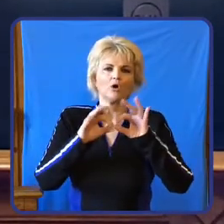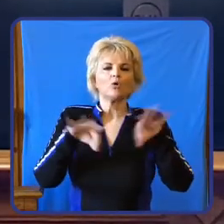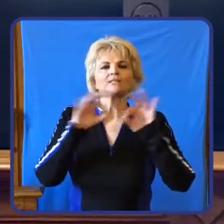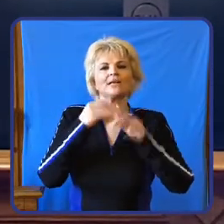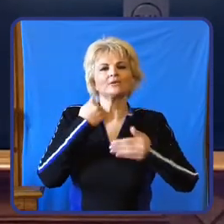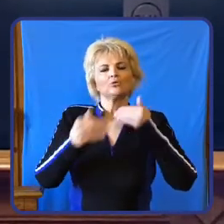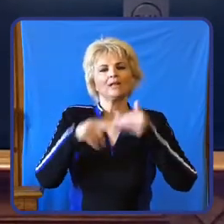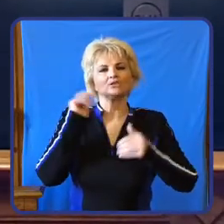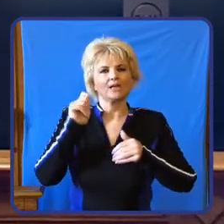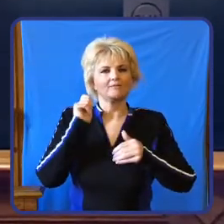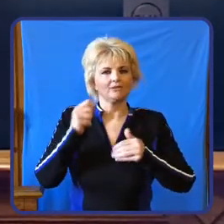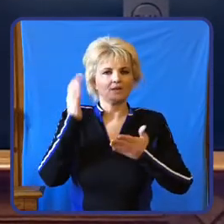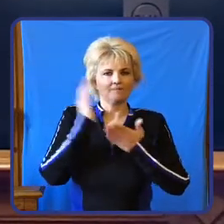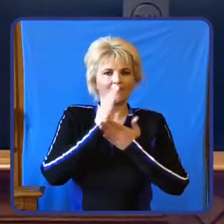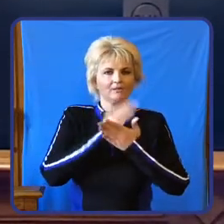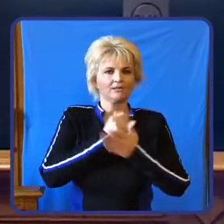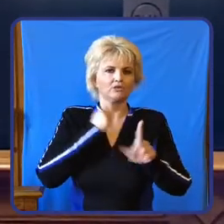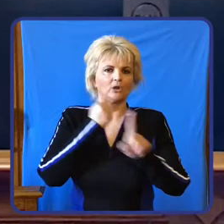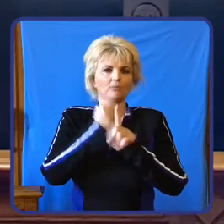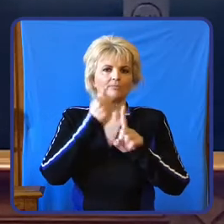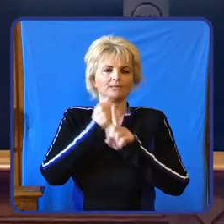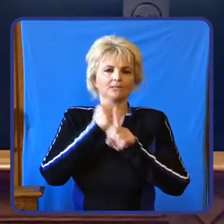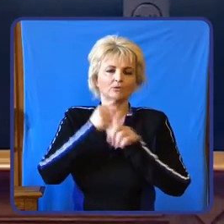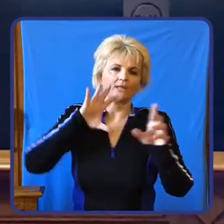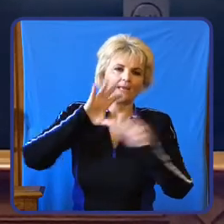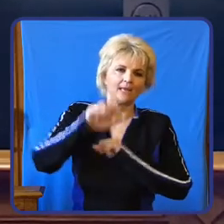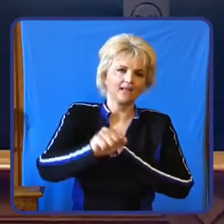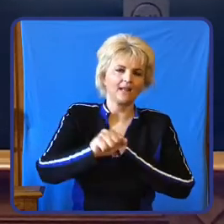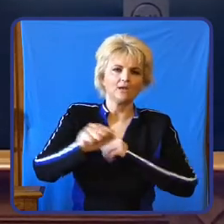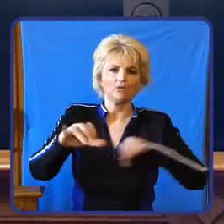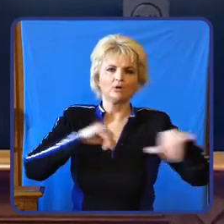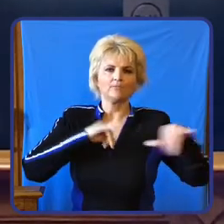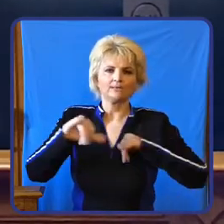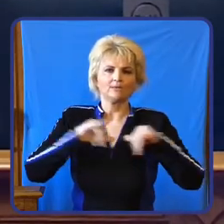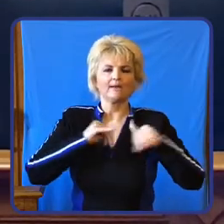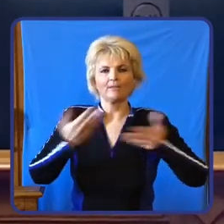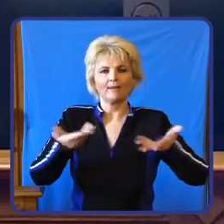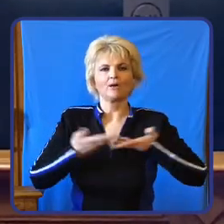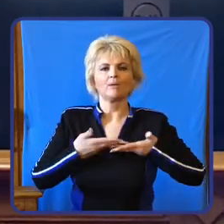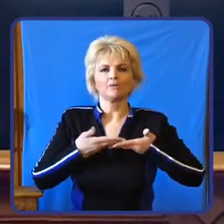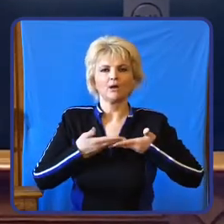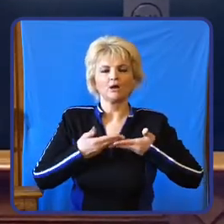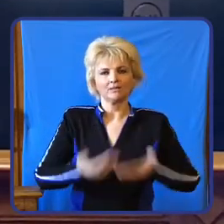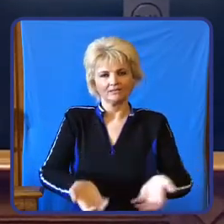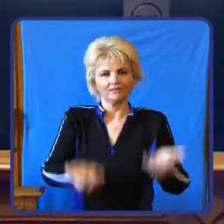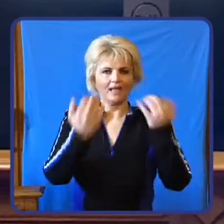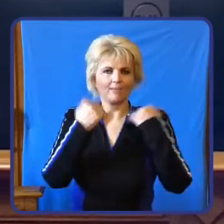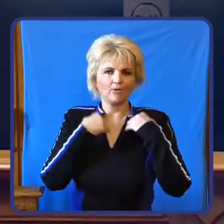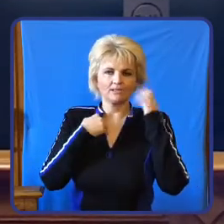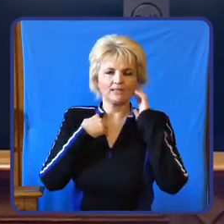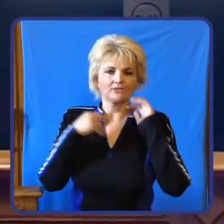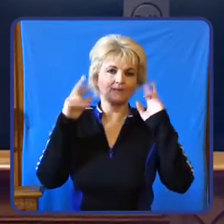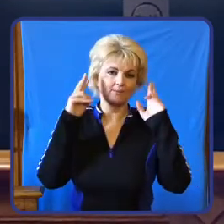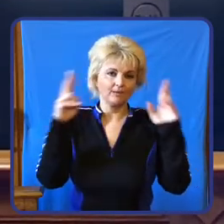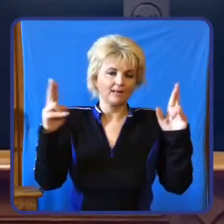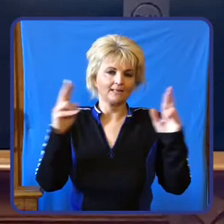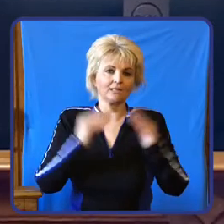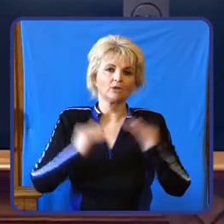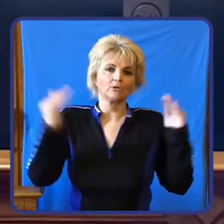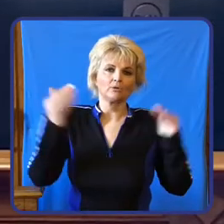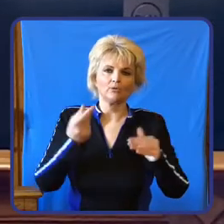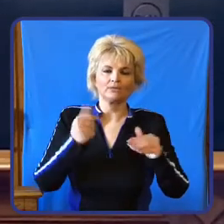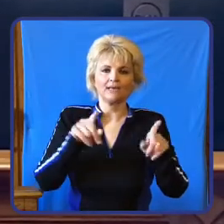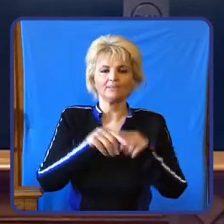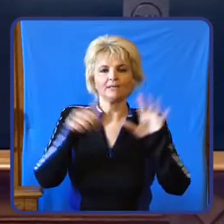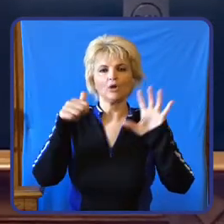képviselői feladatát, és lobbizzon azért, érje el azt, hogy Hódmezővásárhely megkapja a neki járó támogatást, remélhetőleg jóval nagyobb összeget,